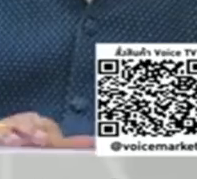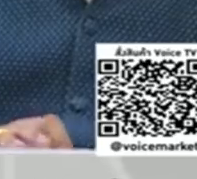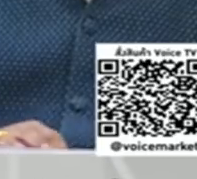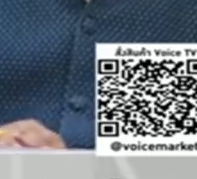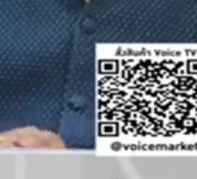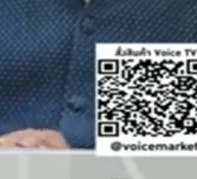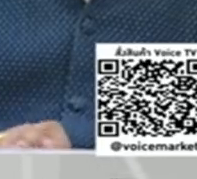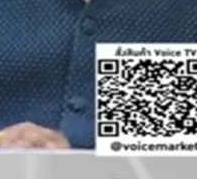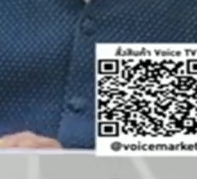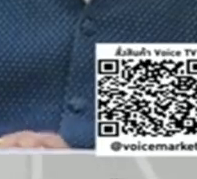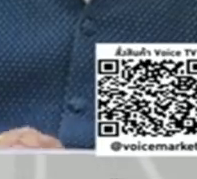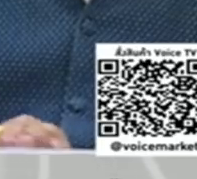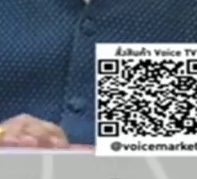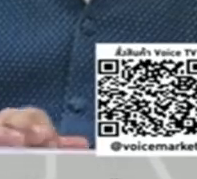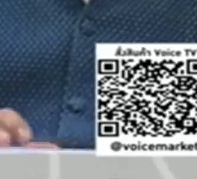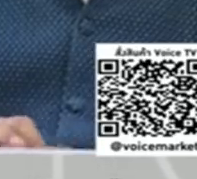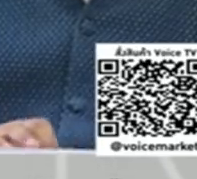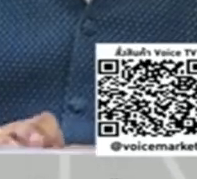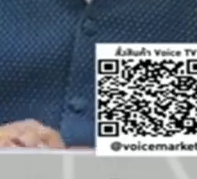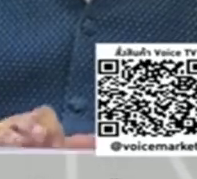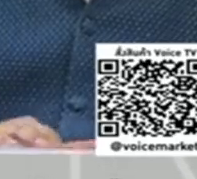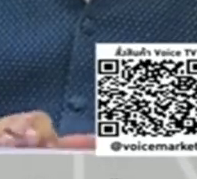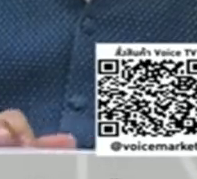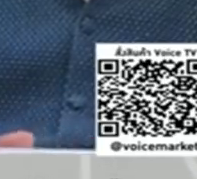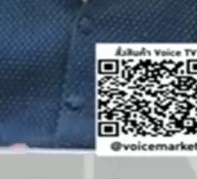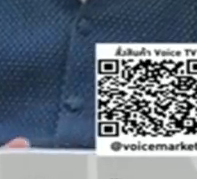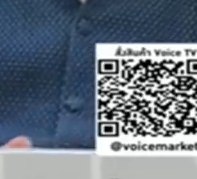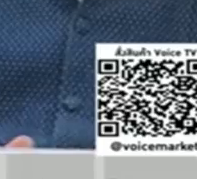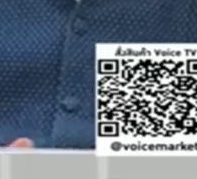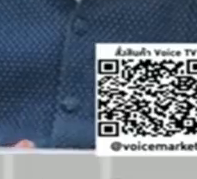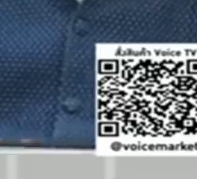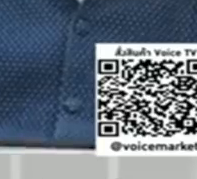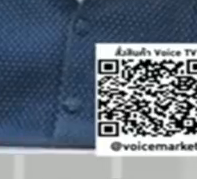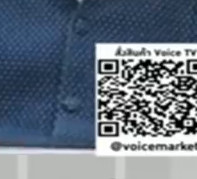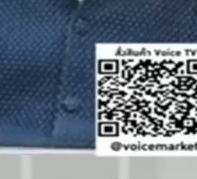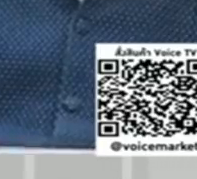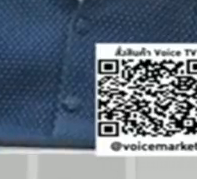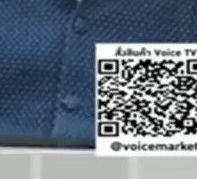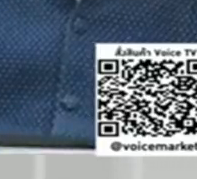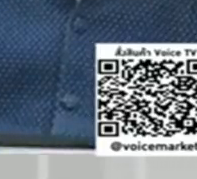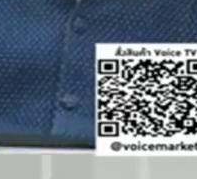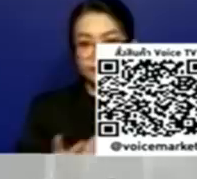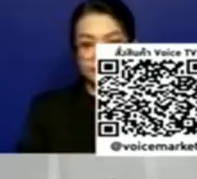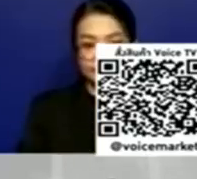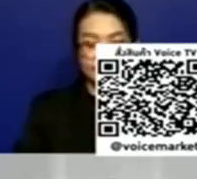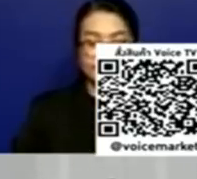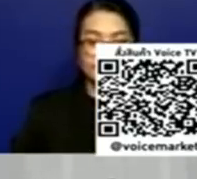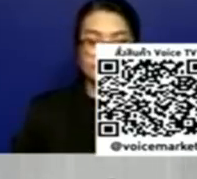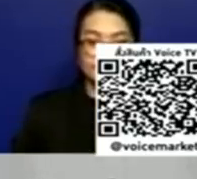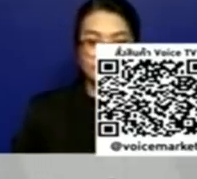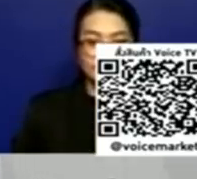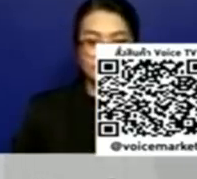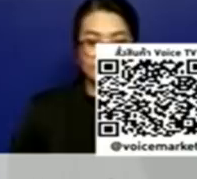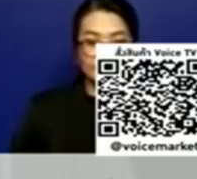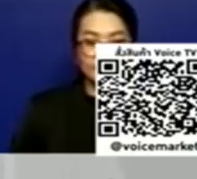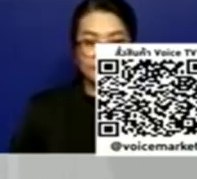พูดกับประธานสภาไม่ใช่พูดกับคนที่นั่งอยู่ในสภานะยังมีประชาชนทั่วไปนั่งรอคำฟังคำตอบอยู่ด้ว